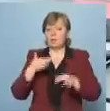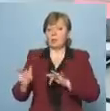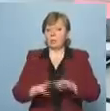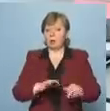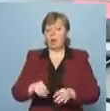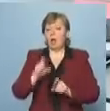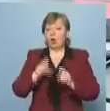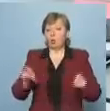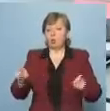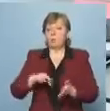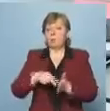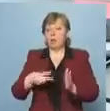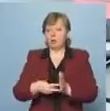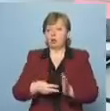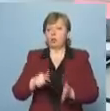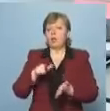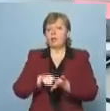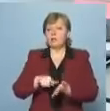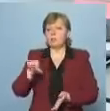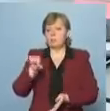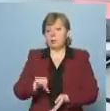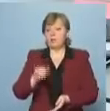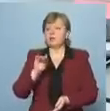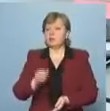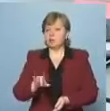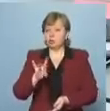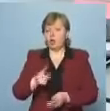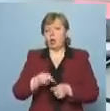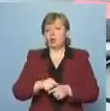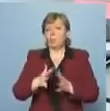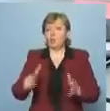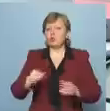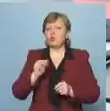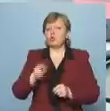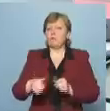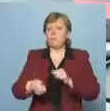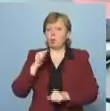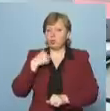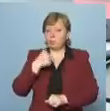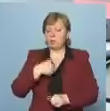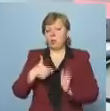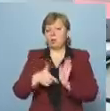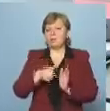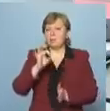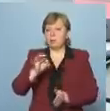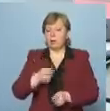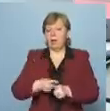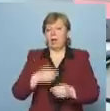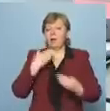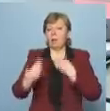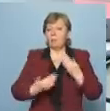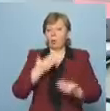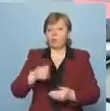планируют потратить в среднем 7,5 тысяч рублей. Это больше, чем в прошлом году, на 7%. Об этом свидетельствуют результаты опроса